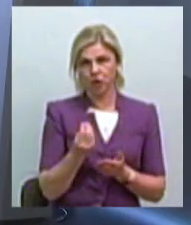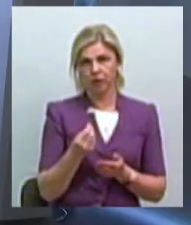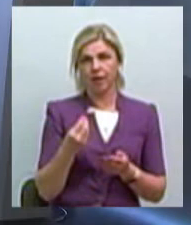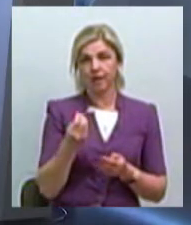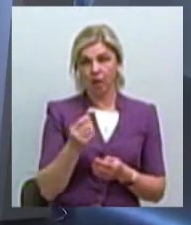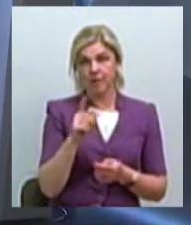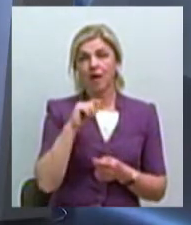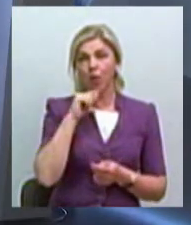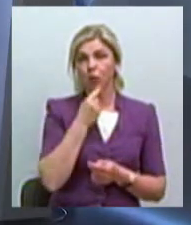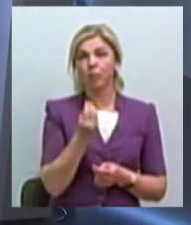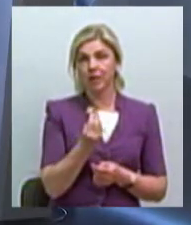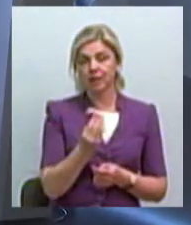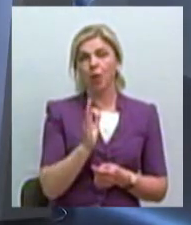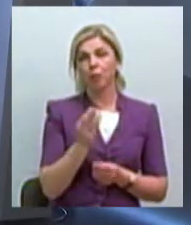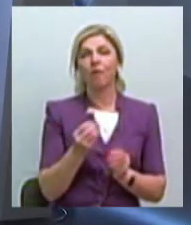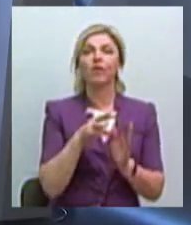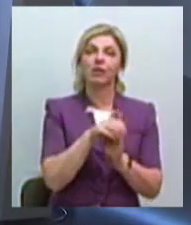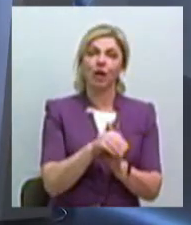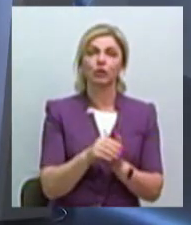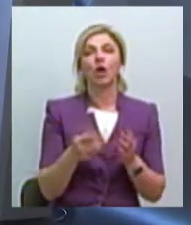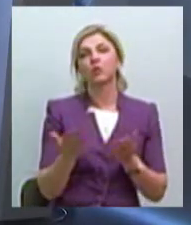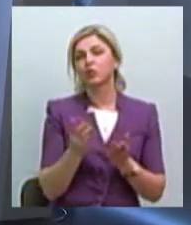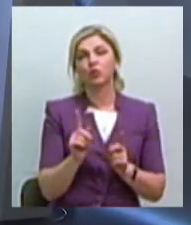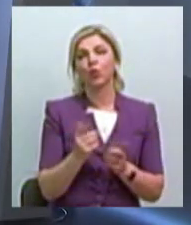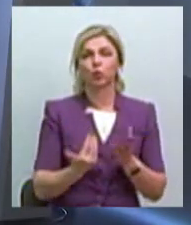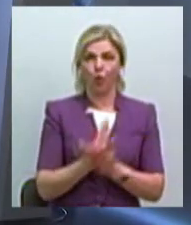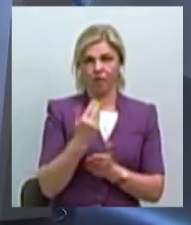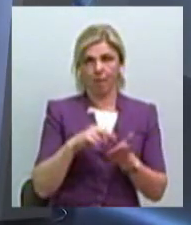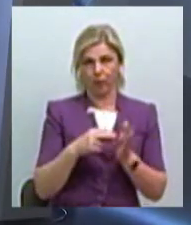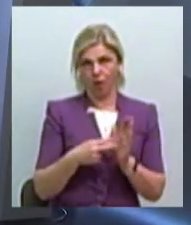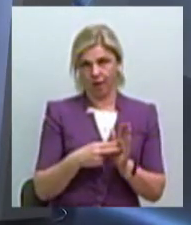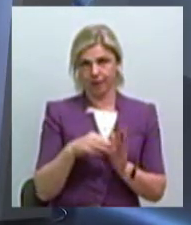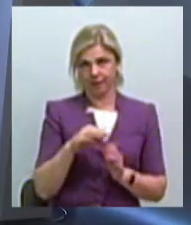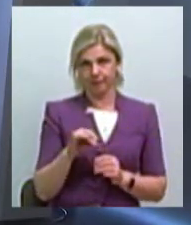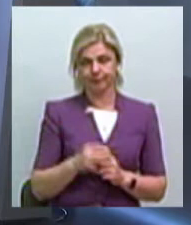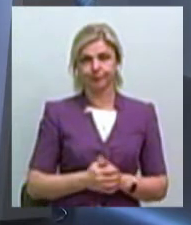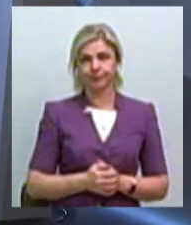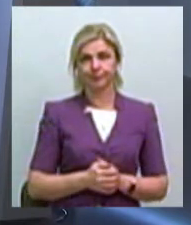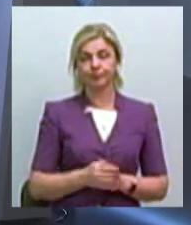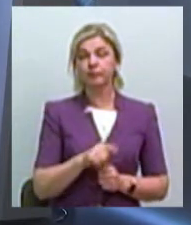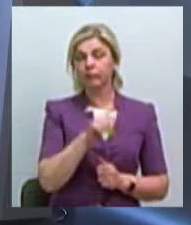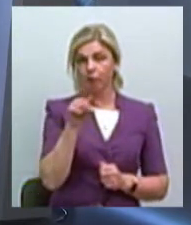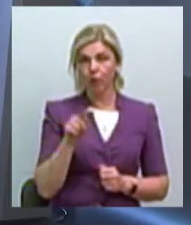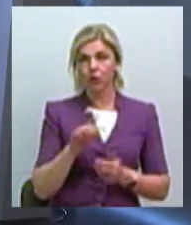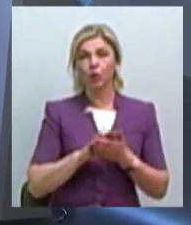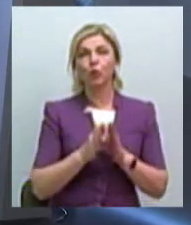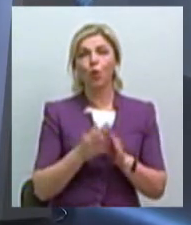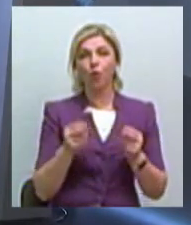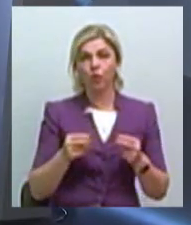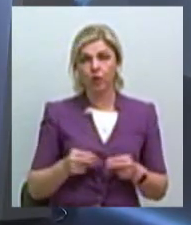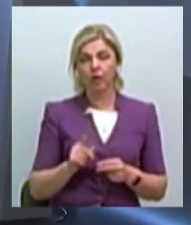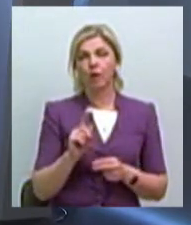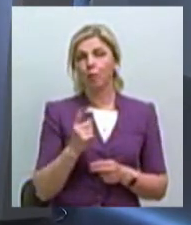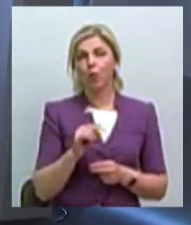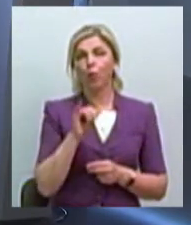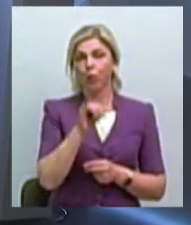зекономлені бюджетні гроші будуть вкладати в якісь нові проекти. Вони заключили договір, так як у Кам'яного